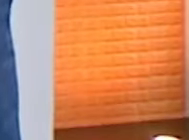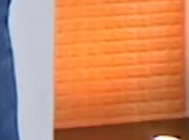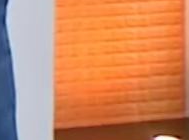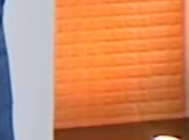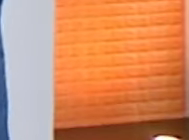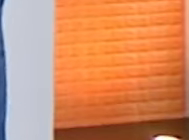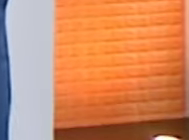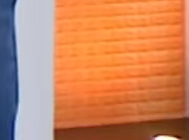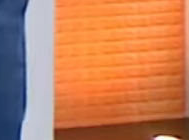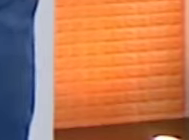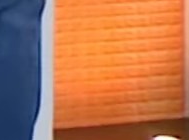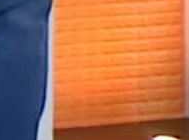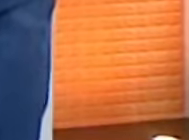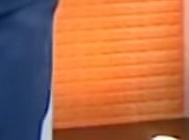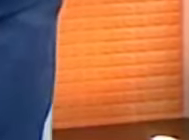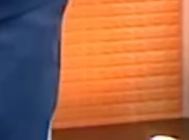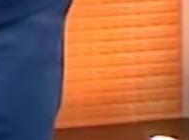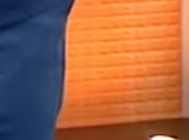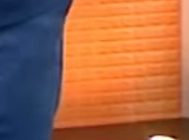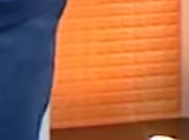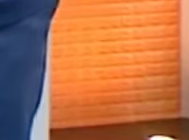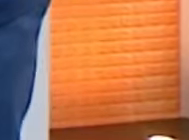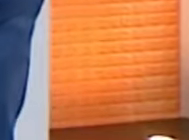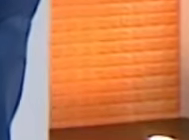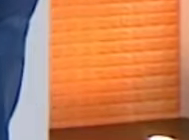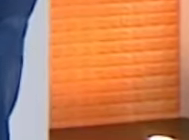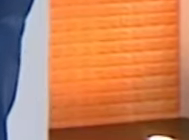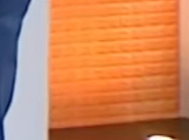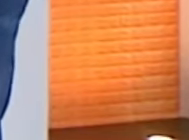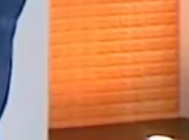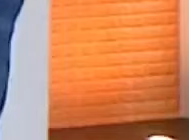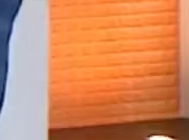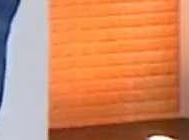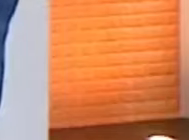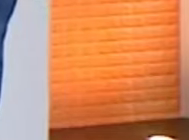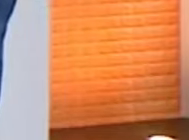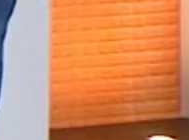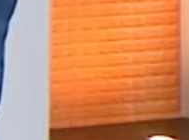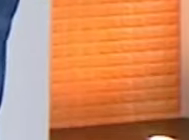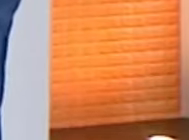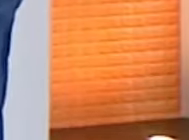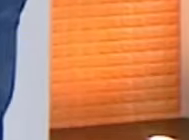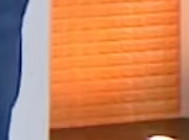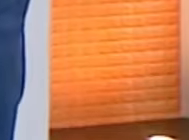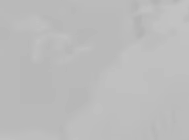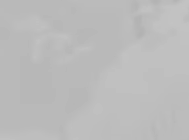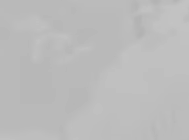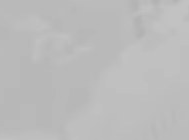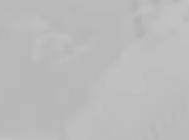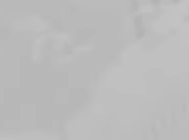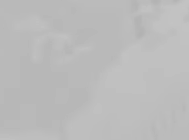GMA Pinoy TV at sa www.gmanews.tv.